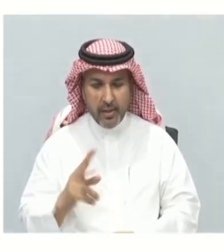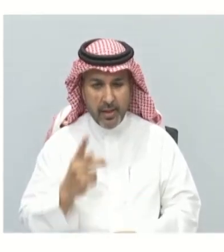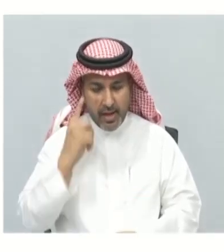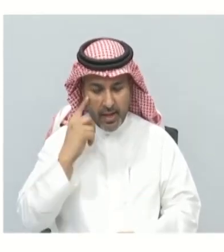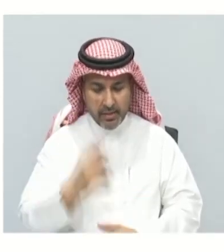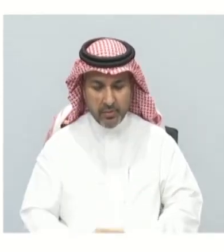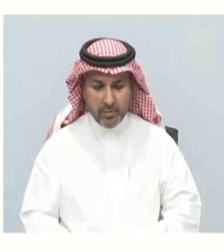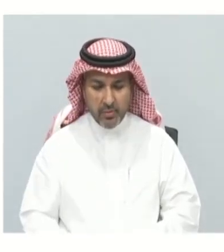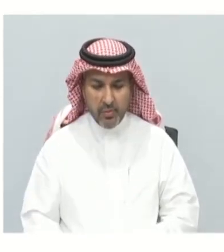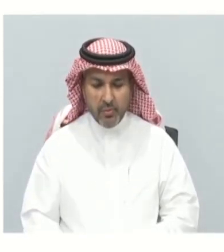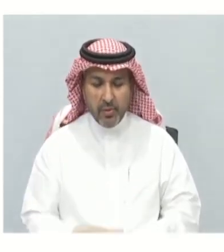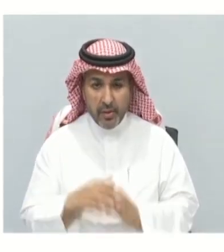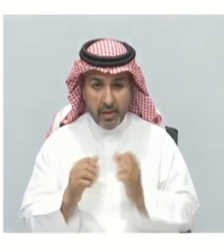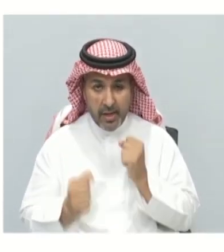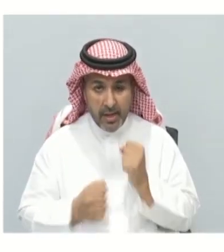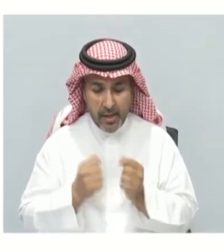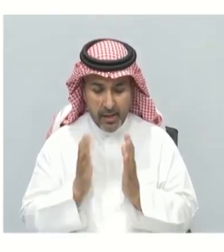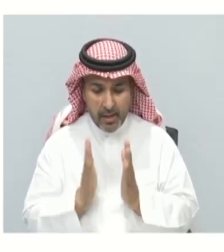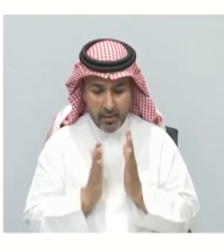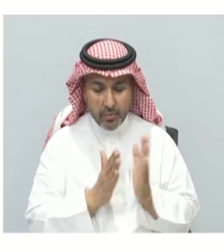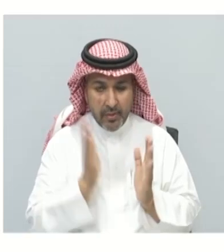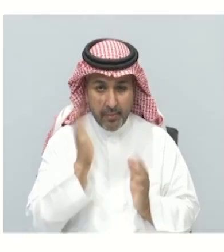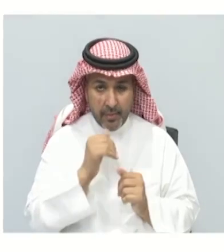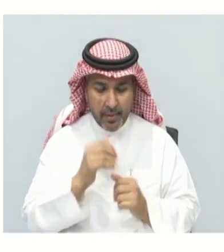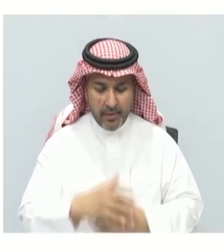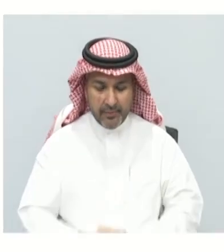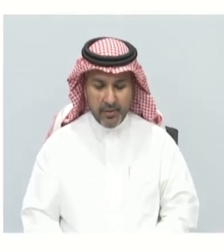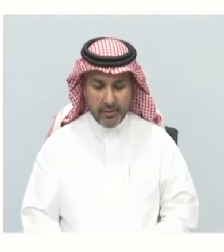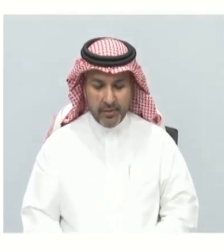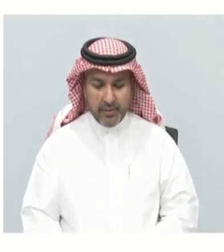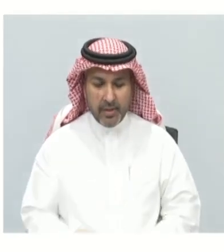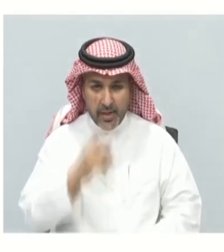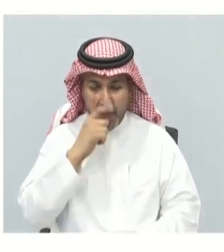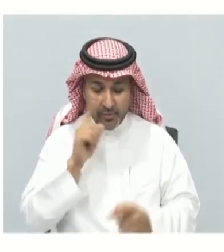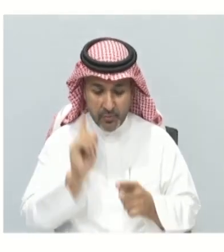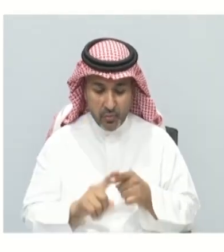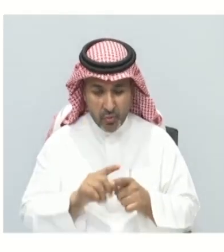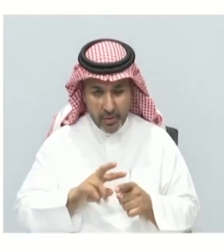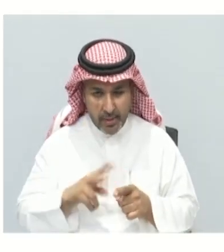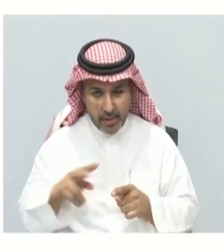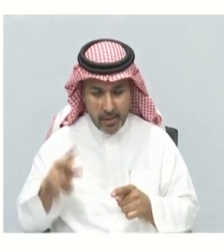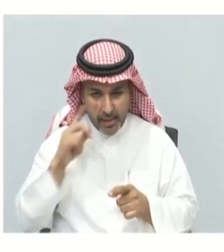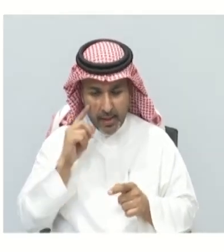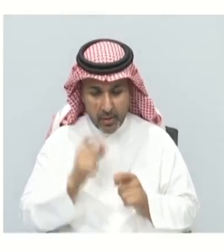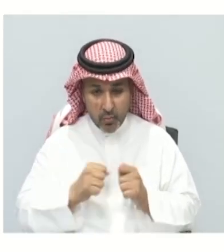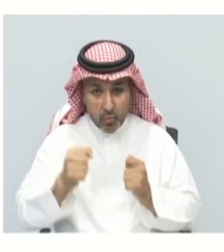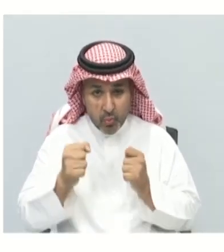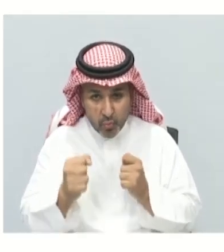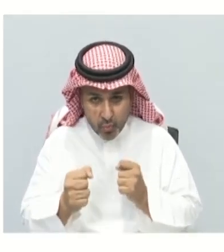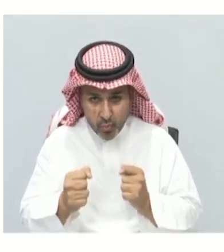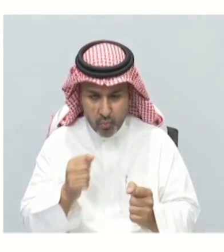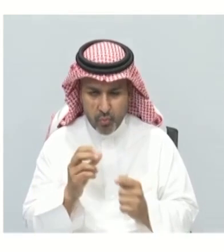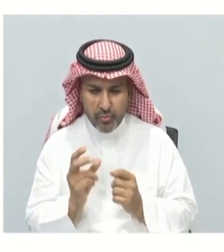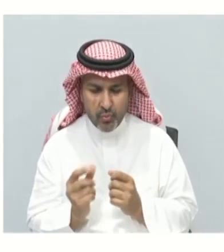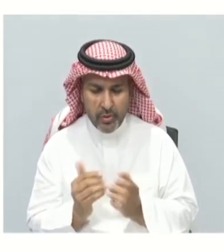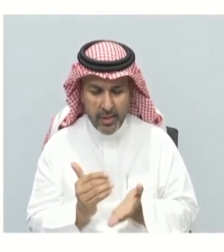تماما مسافات ماذا متغيره وسرعه ماذا متغيره طيب اذا هذا بالنسبه للحركه المنتظمه كما الغير منتظمه